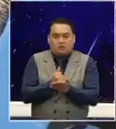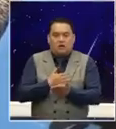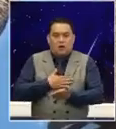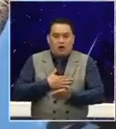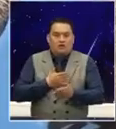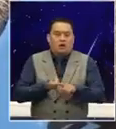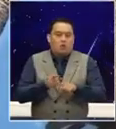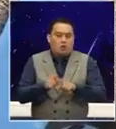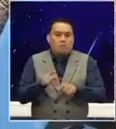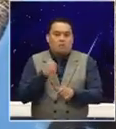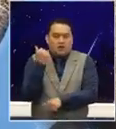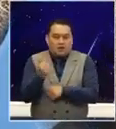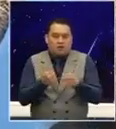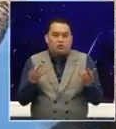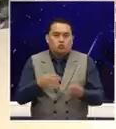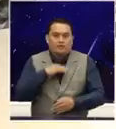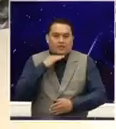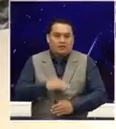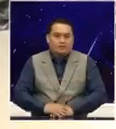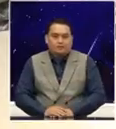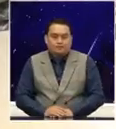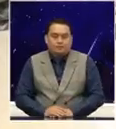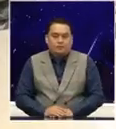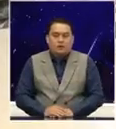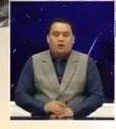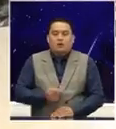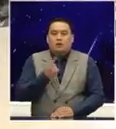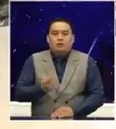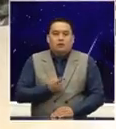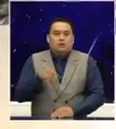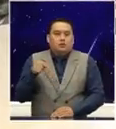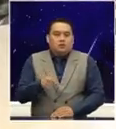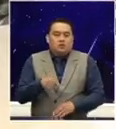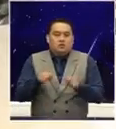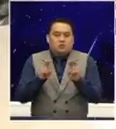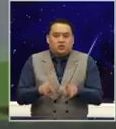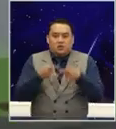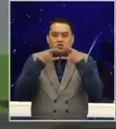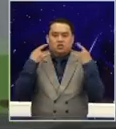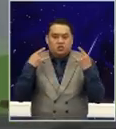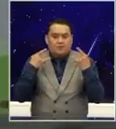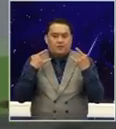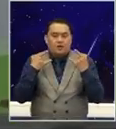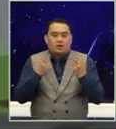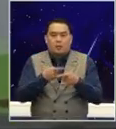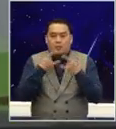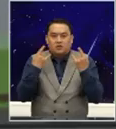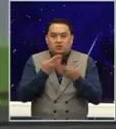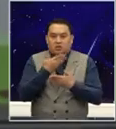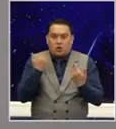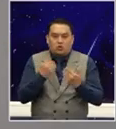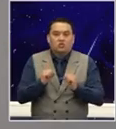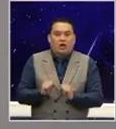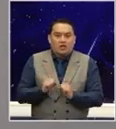и материалов всего хватает. Мини-цех изготавливает около 1000 единиц средств защиты в день. Это не медицинские маски, но